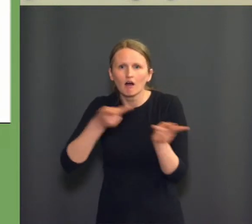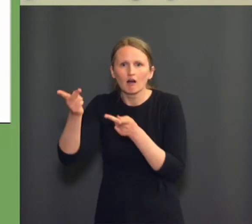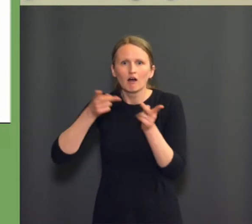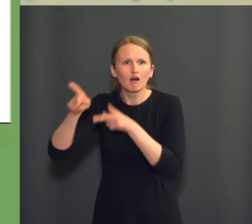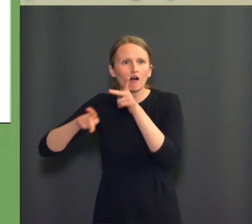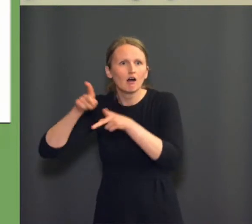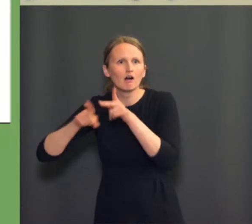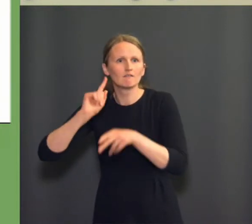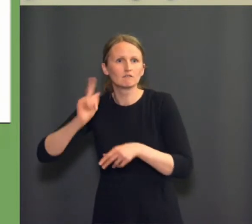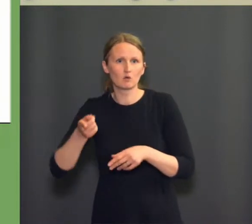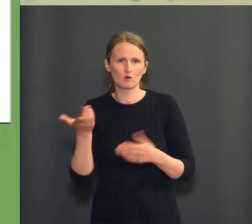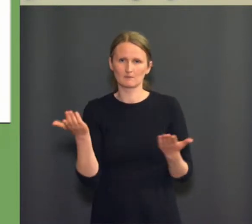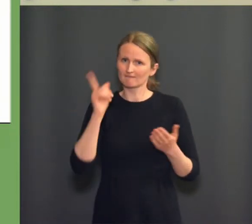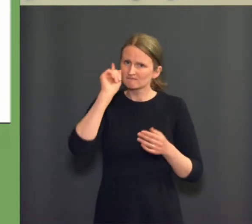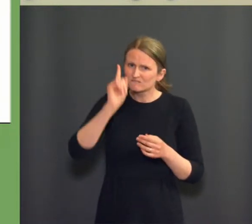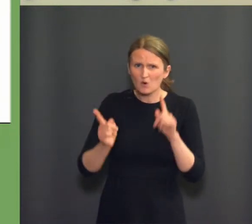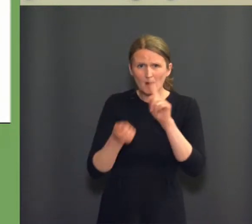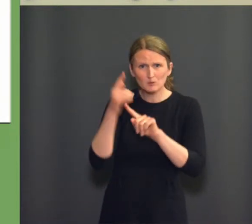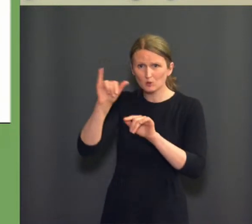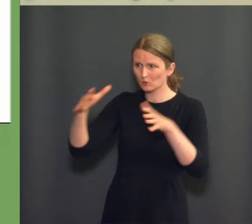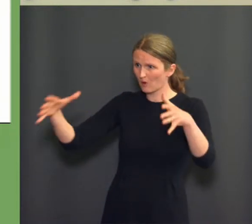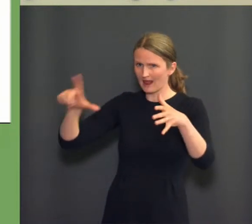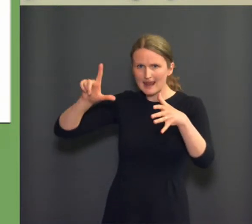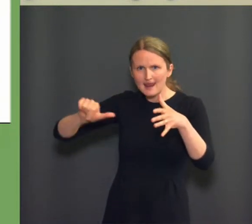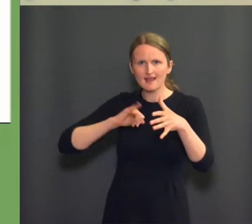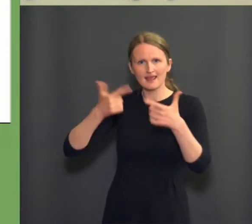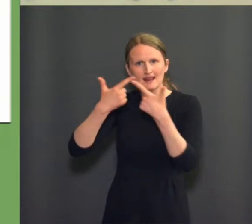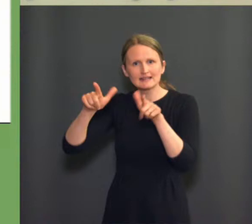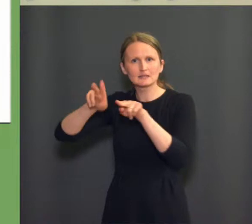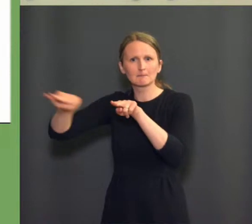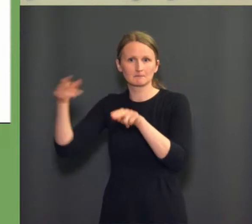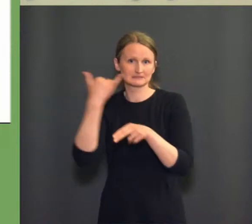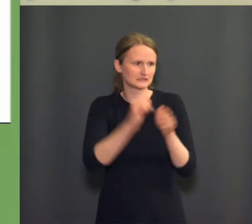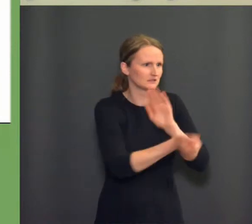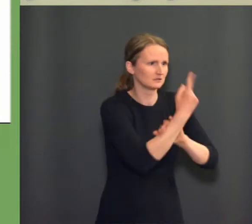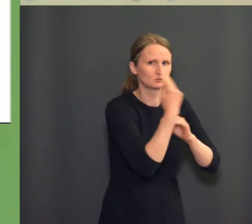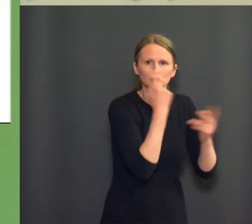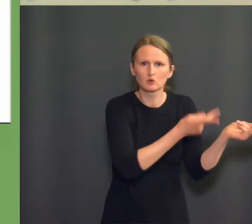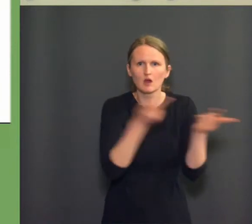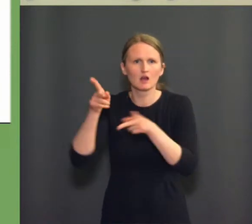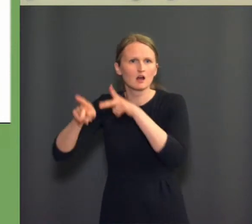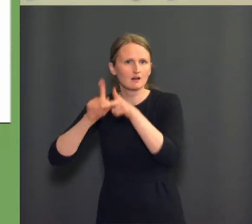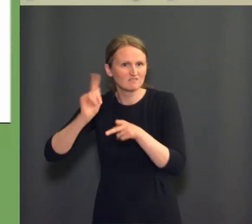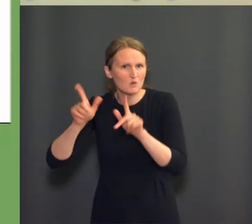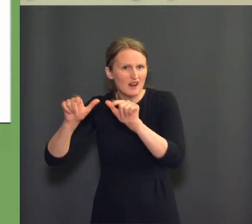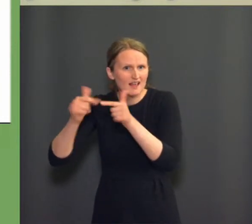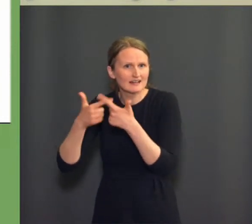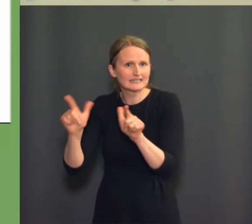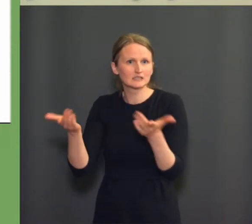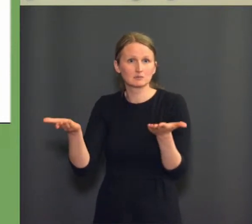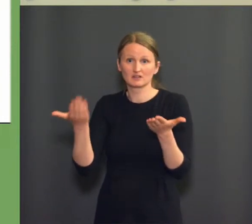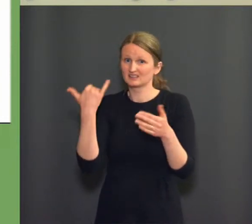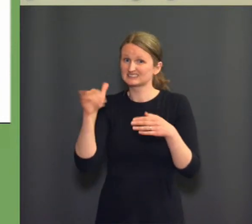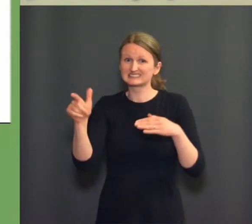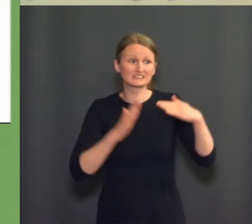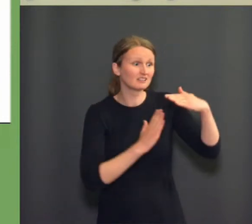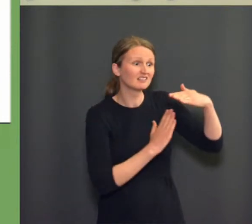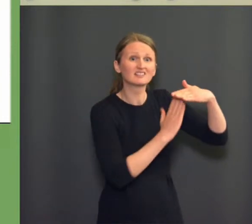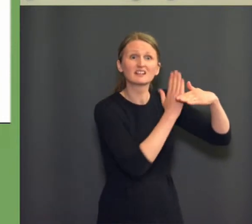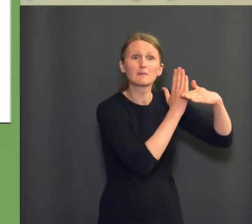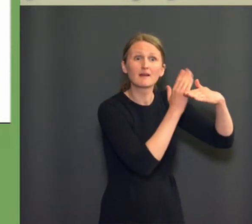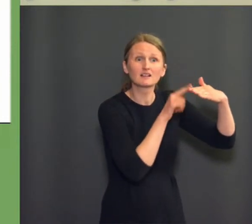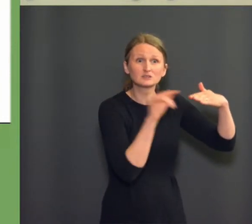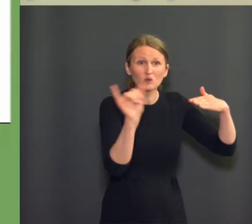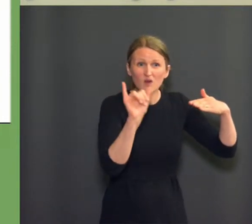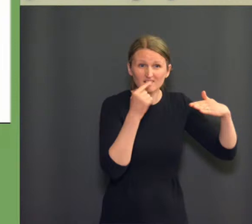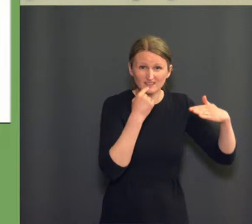si ce chiffre devait continuer à augmenter, les hôpitaux devraient plus encore que maintenant réorienter les patients vers d'autres